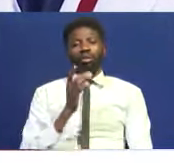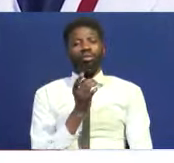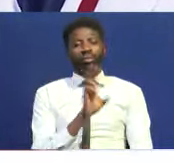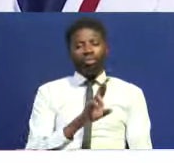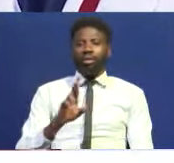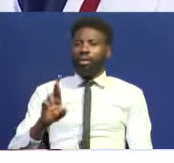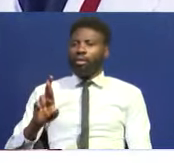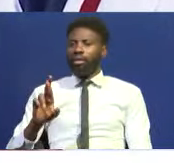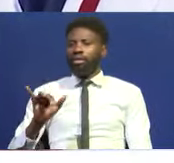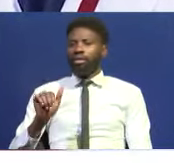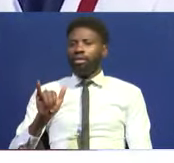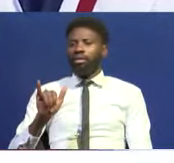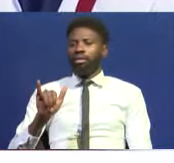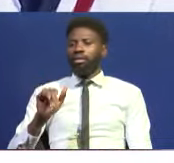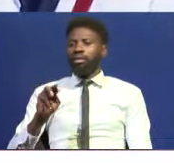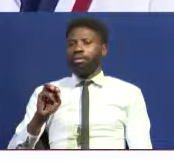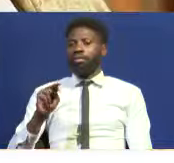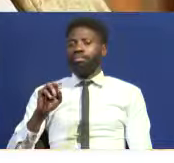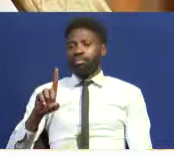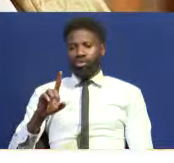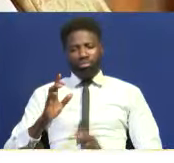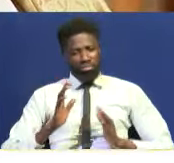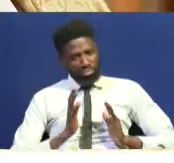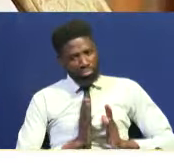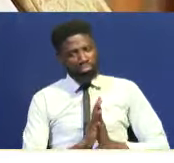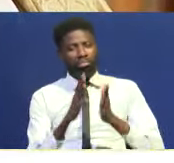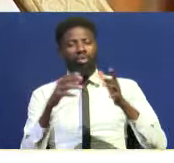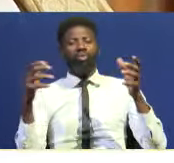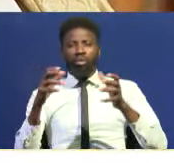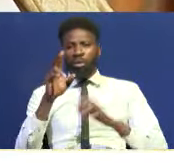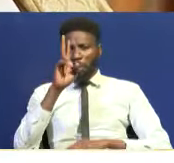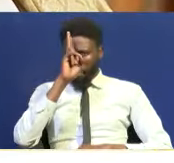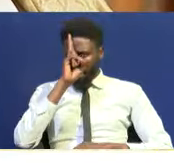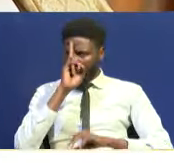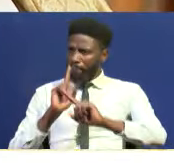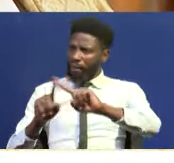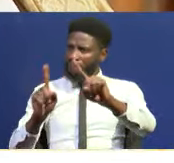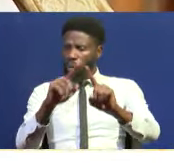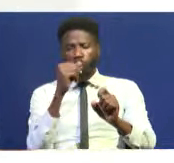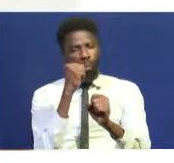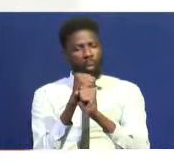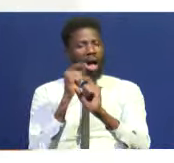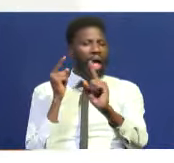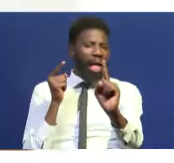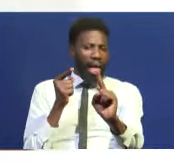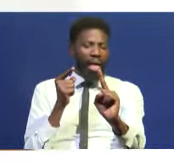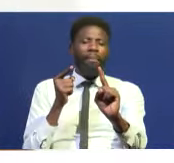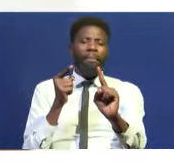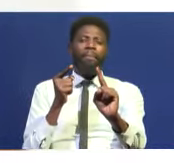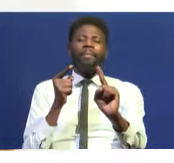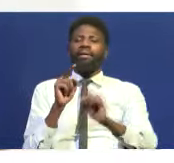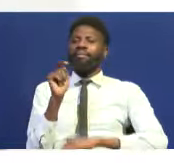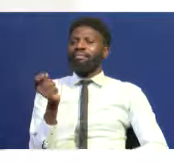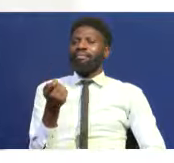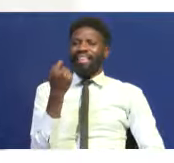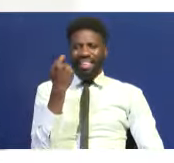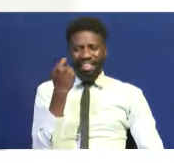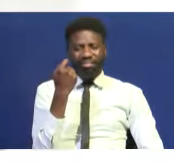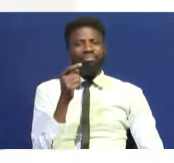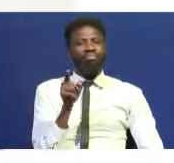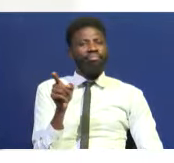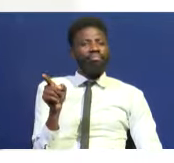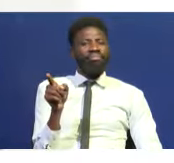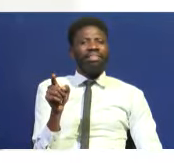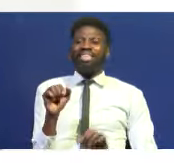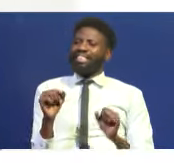Raymond Omolo, alisifia kujitolea kwa maofisa hao katika kuhakikisha usalama wa taifa. We want, as a country,